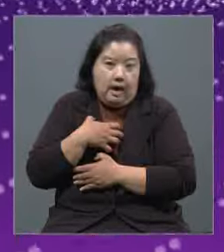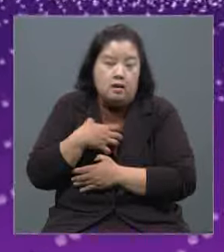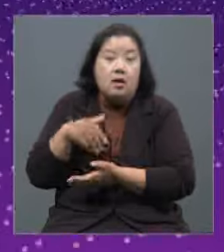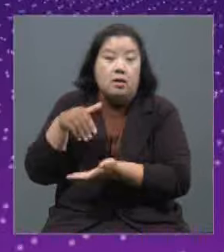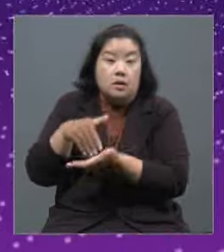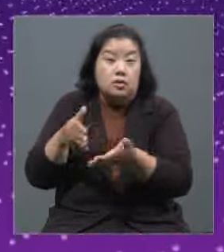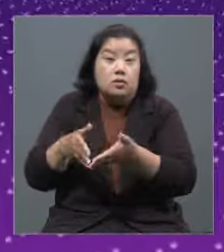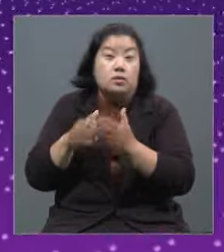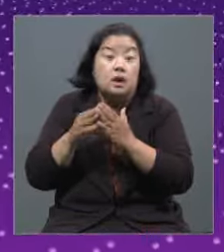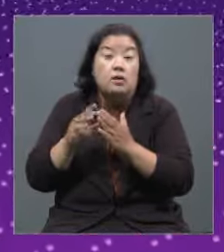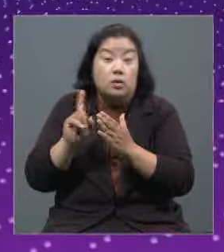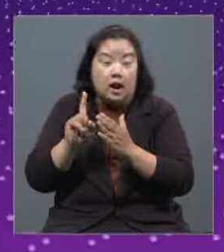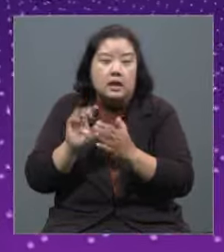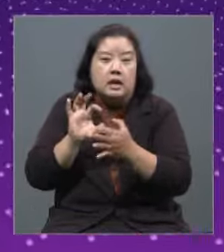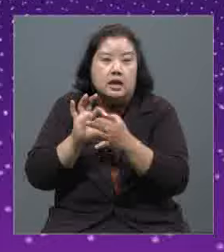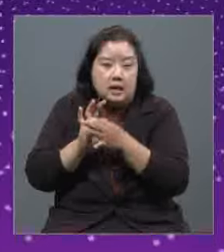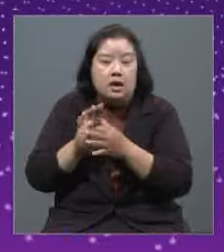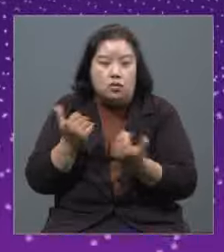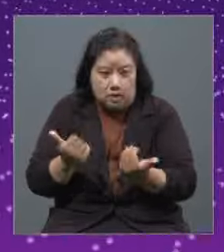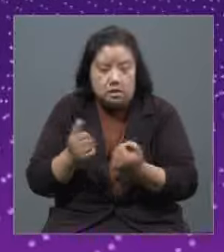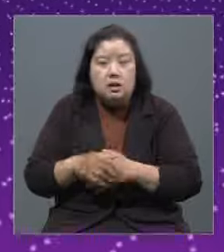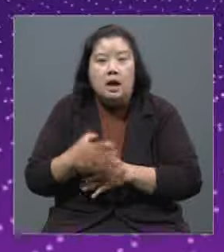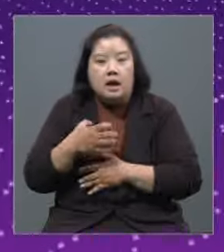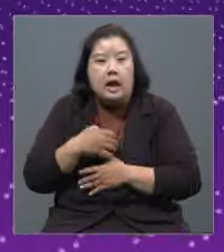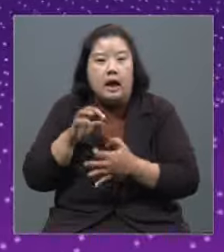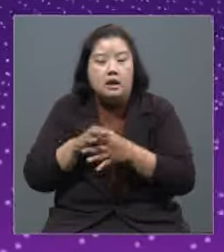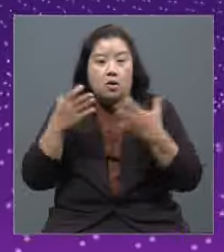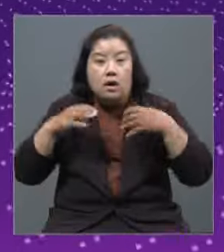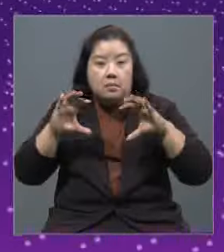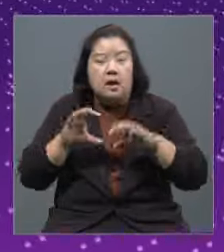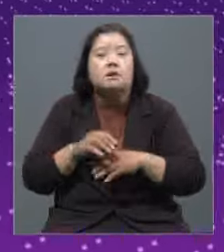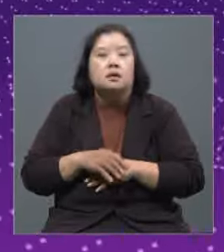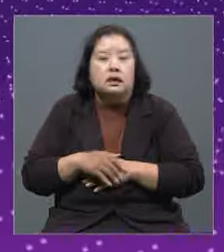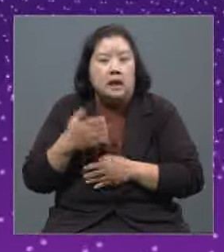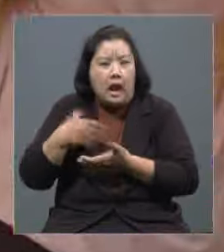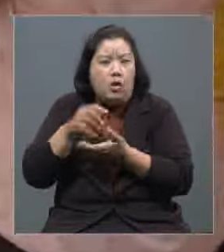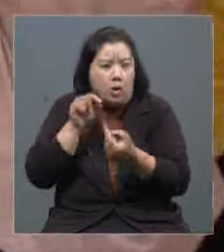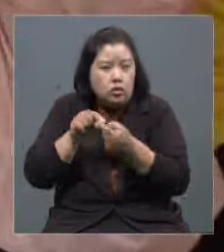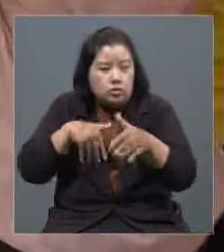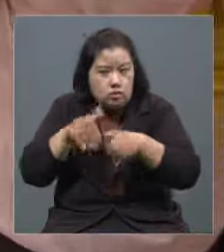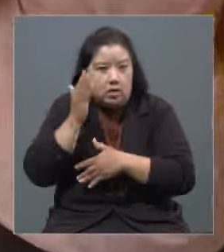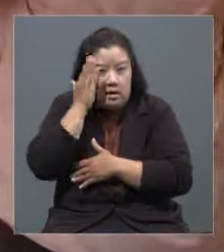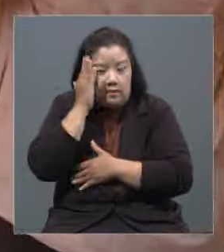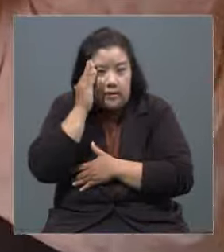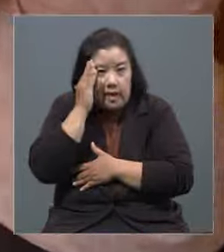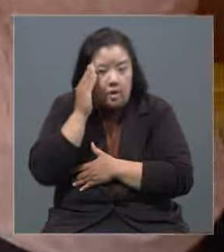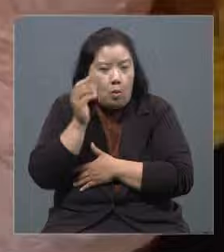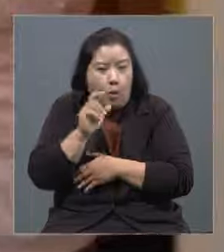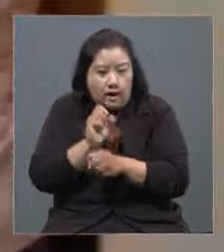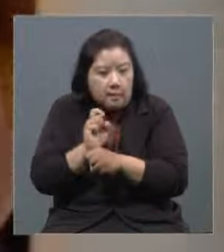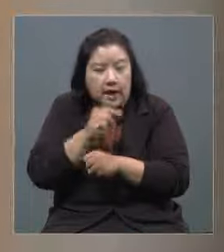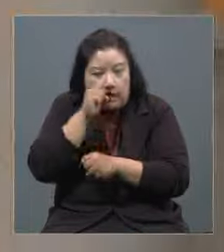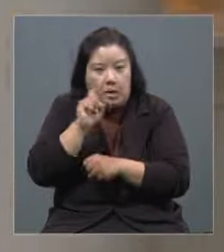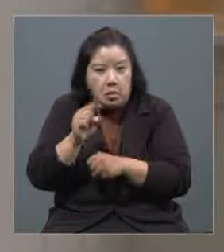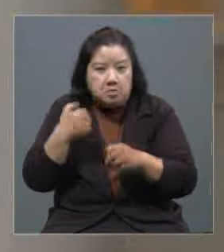วอร์โดยใช้ช่องของรัฐเป็นสื่อกลางเพื่อจะสื่อสารกับประชาชนค่ะวันนี้นะคะก็มีการให้สัมภาษณ์จากทางรัฐมนตรีประจำสำนัก